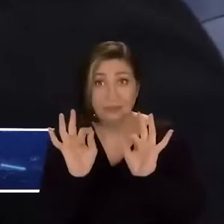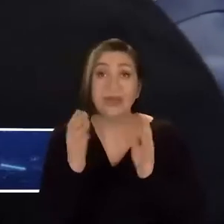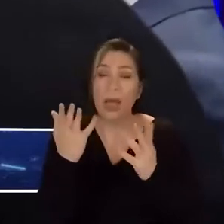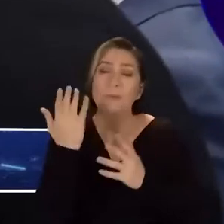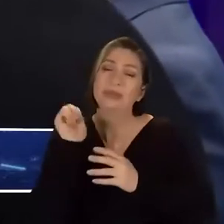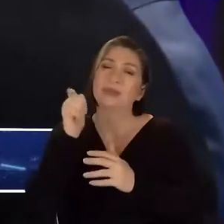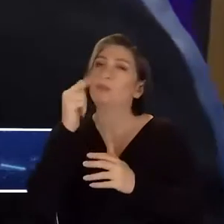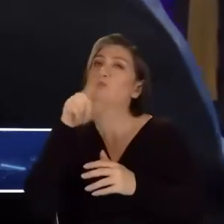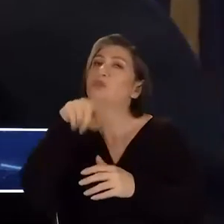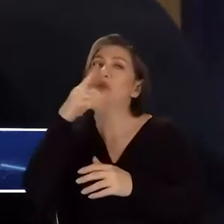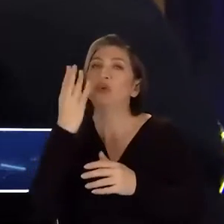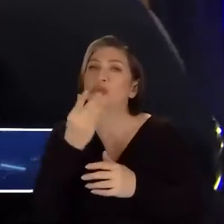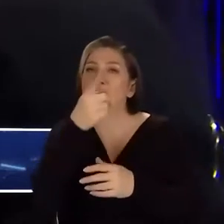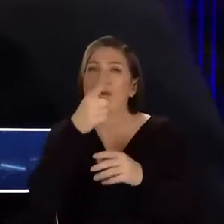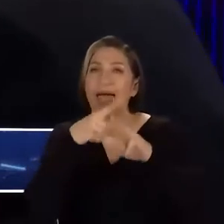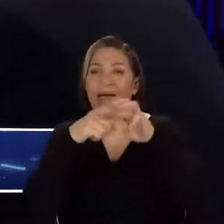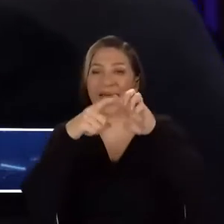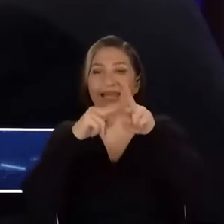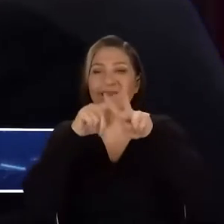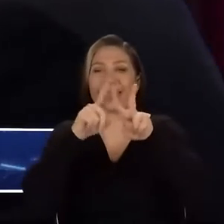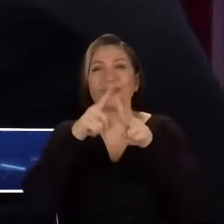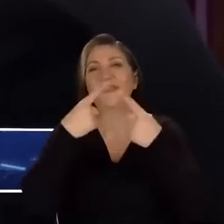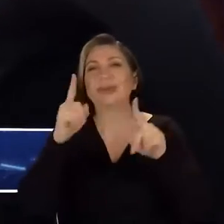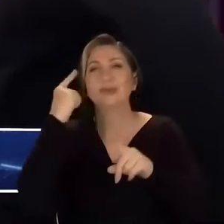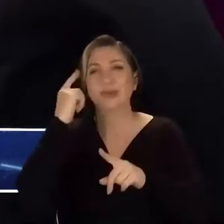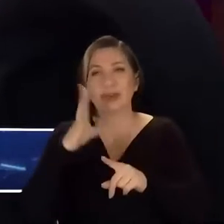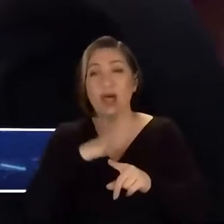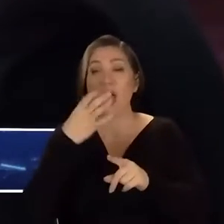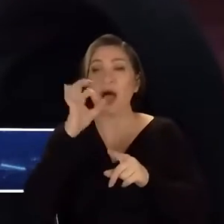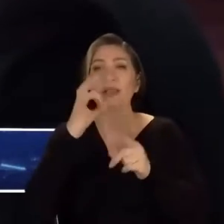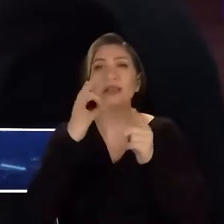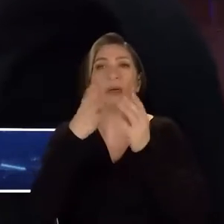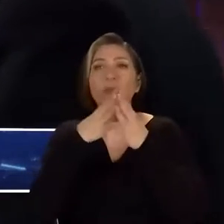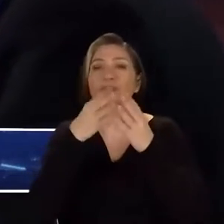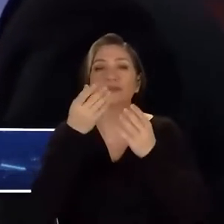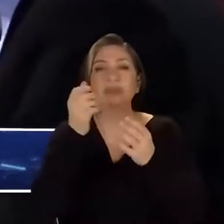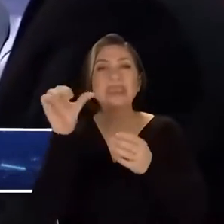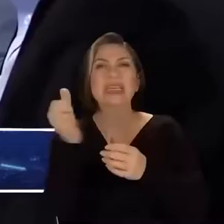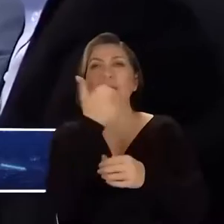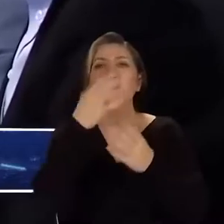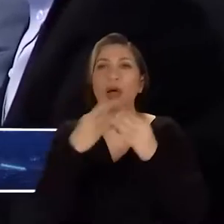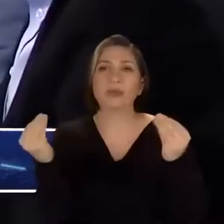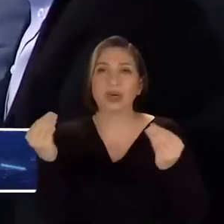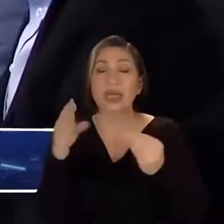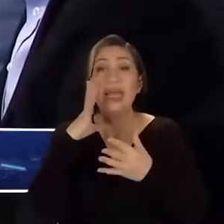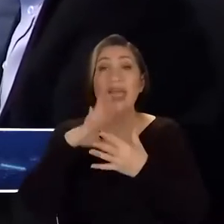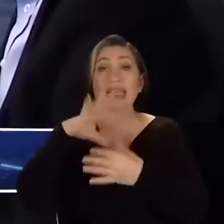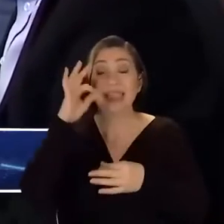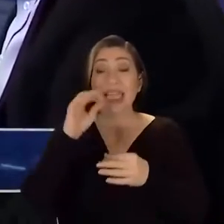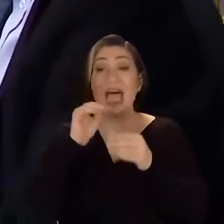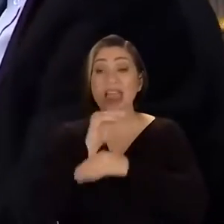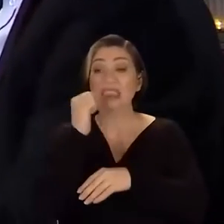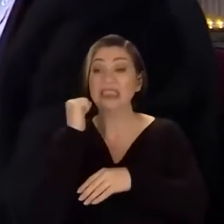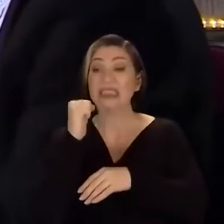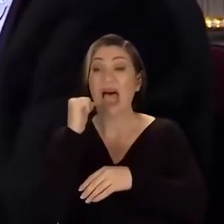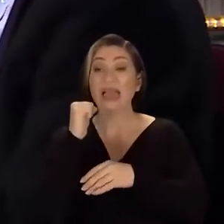işte Erkan'ın da çeşitli o konularla ilgili düşünceleri var. Altın da bu özelliğini kaybedecek. O yüzden insanın hayatında, insanlığın hep